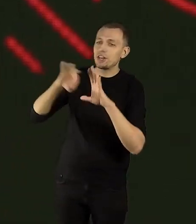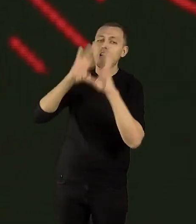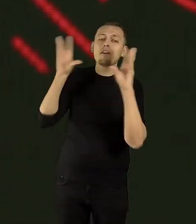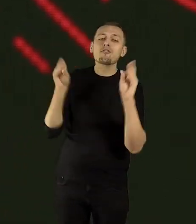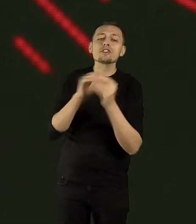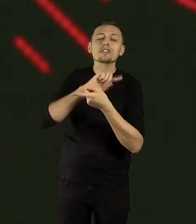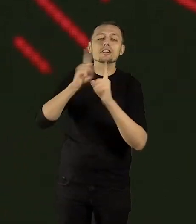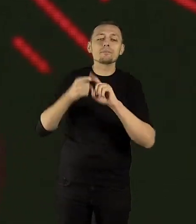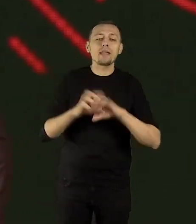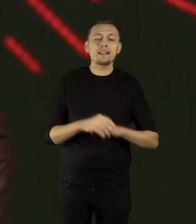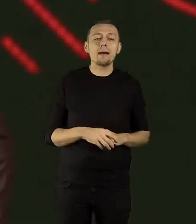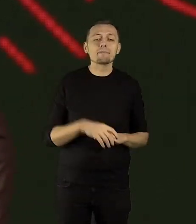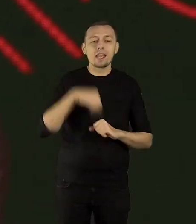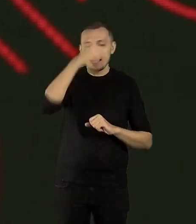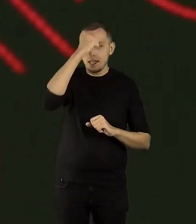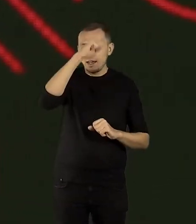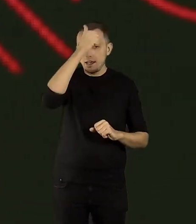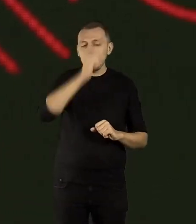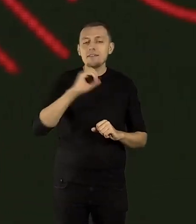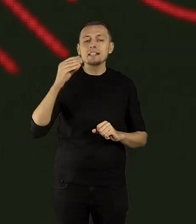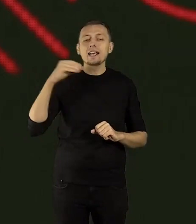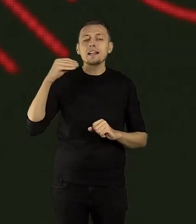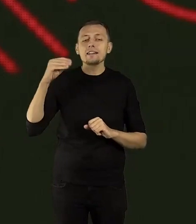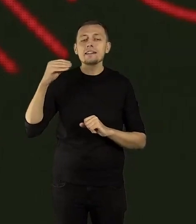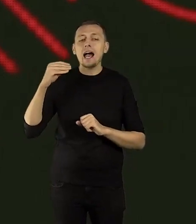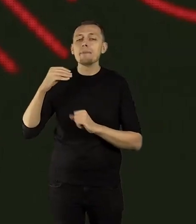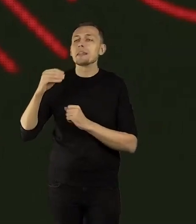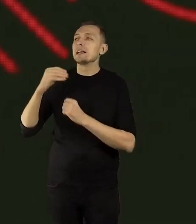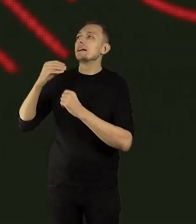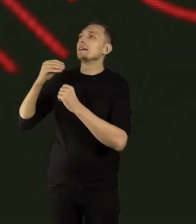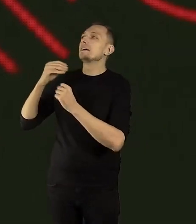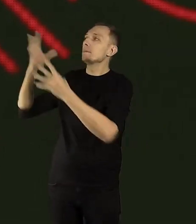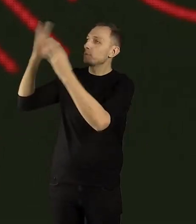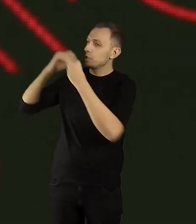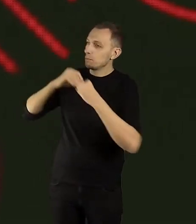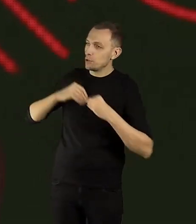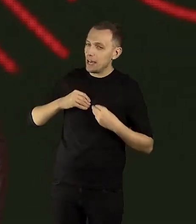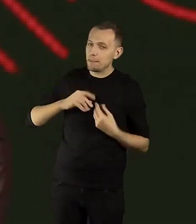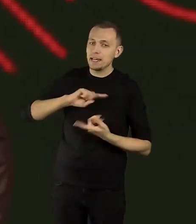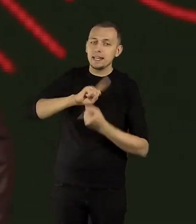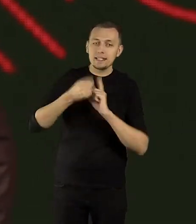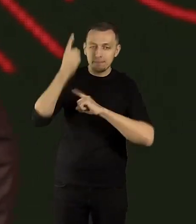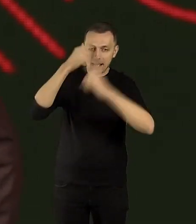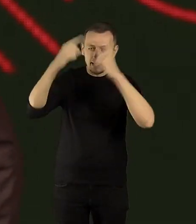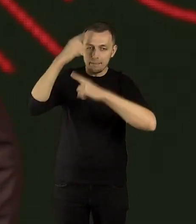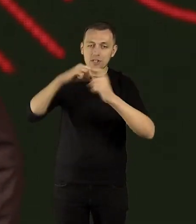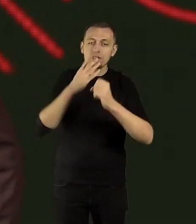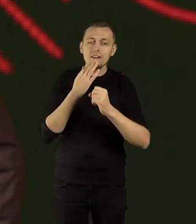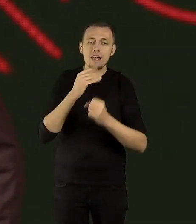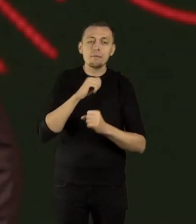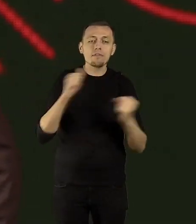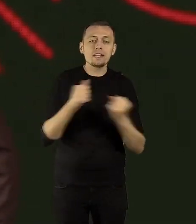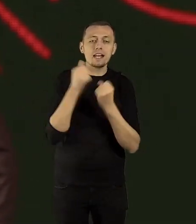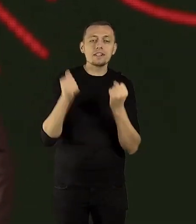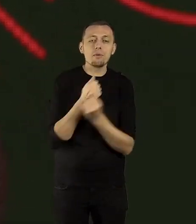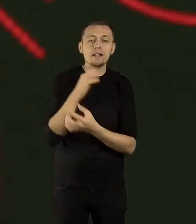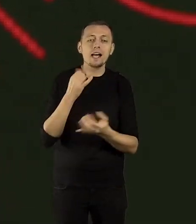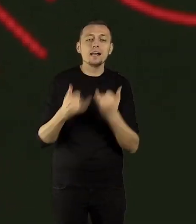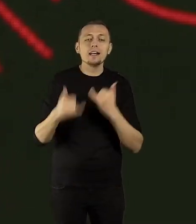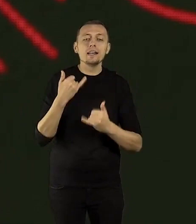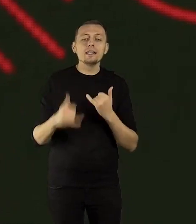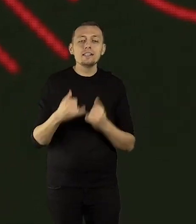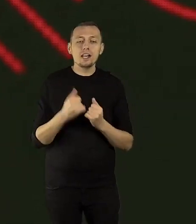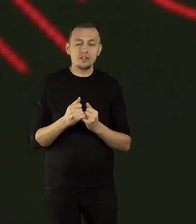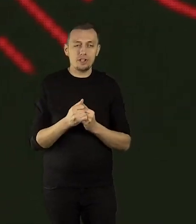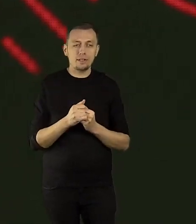przemienia myślenie, mówienie, działanie, ale też w ten sposób właśnie, patrząc na historię świata, napędzała